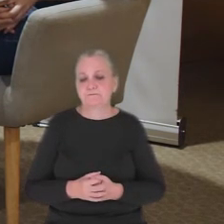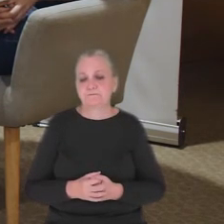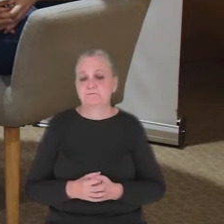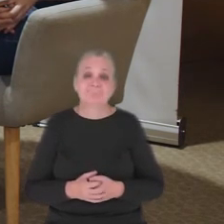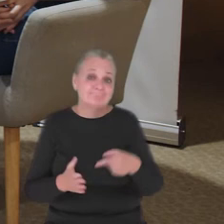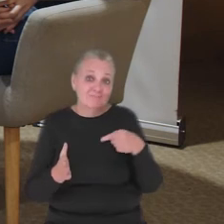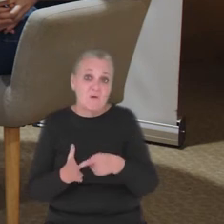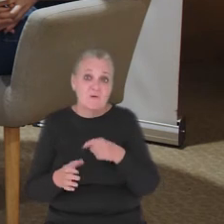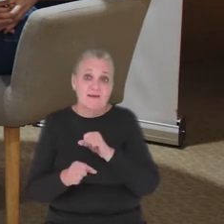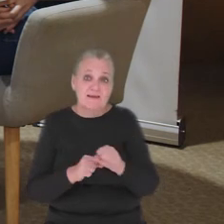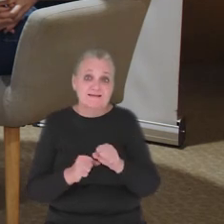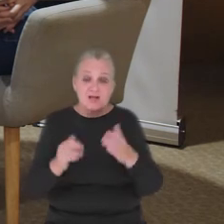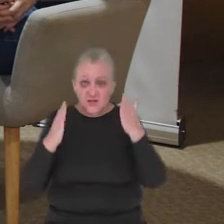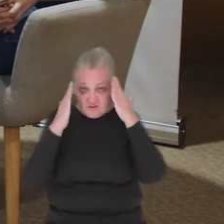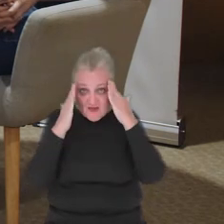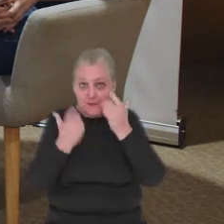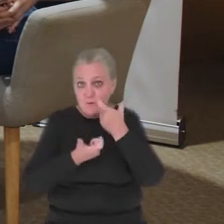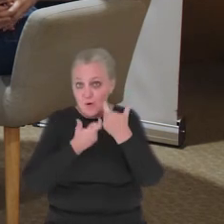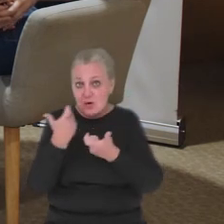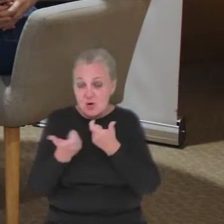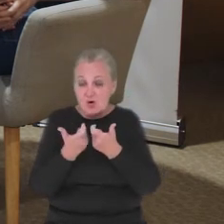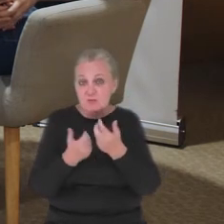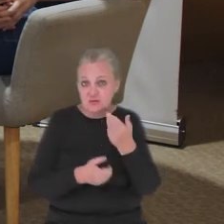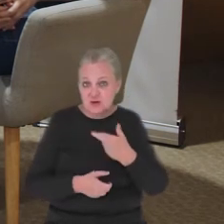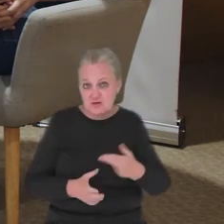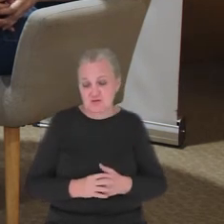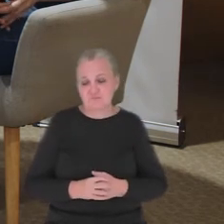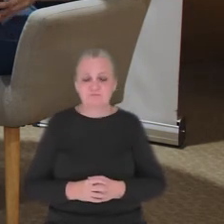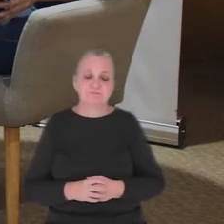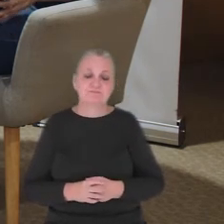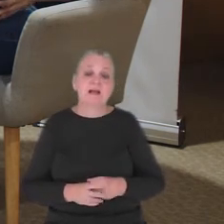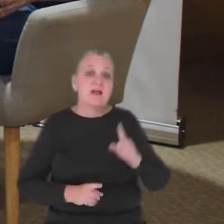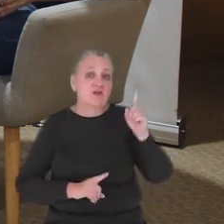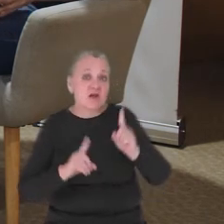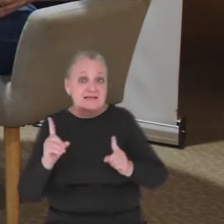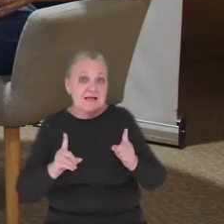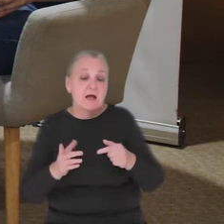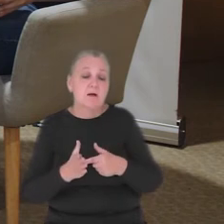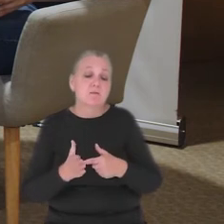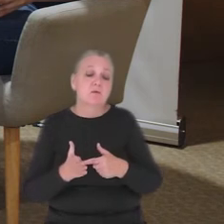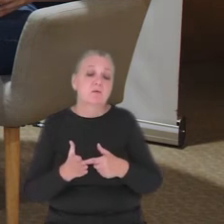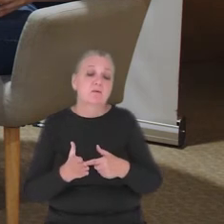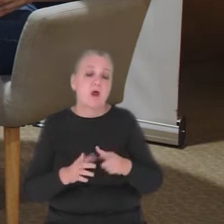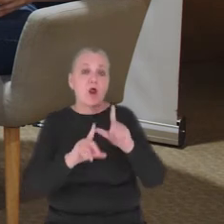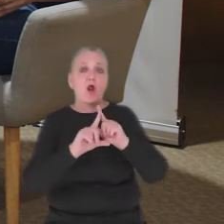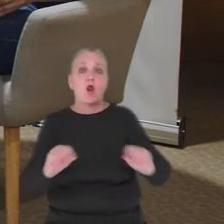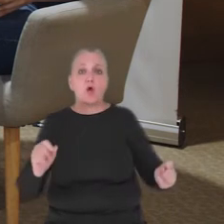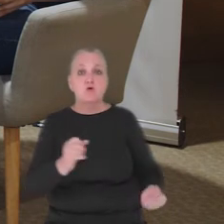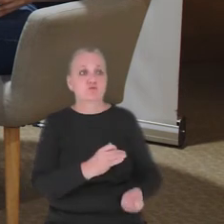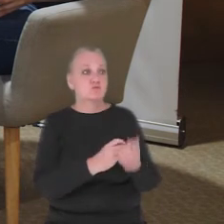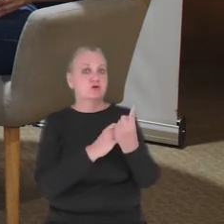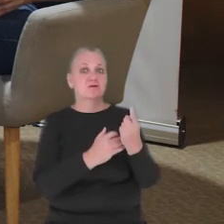no bo to są świadomie robione rzeczy. Czasami wyjdzie przez przypadek jakaś